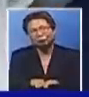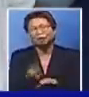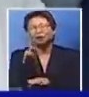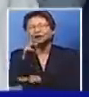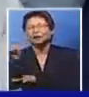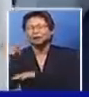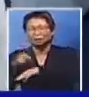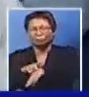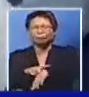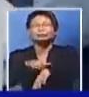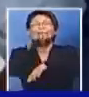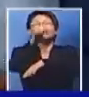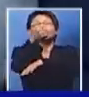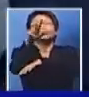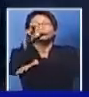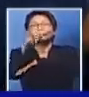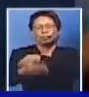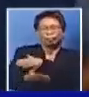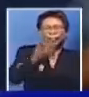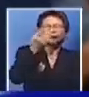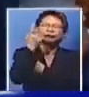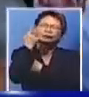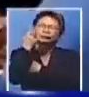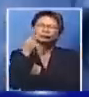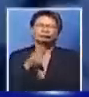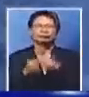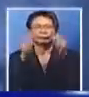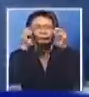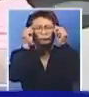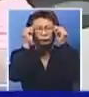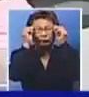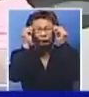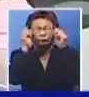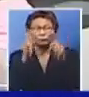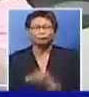Kota Tinggi kira-kira 10.30 pagi tadi.